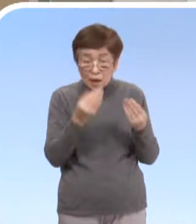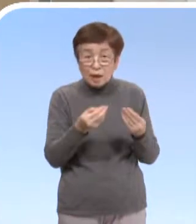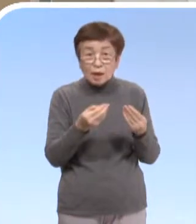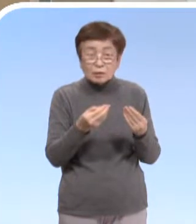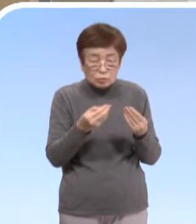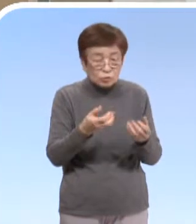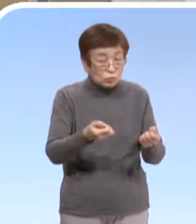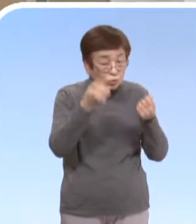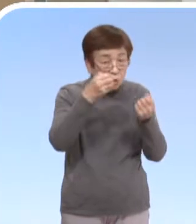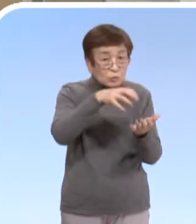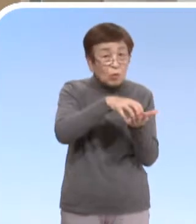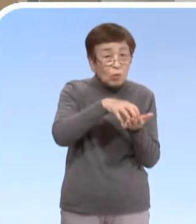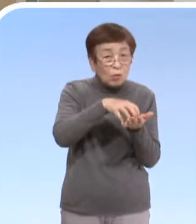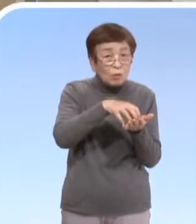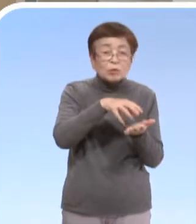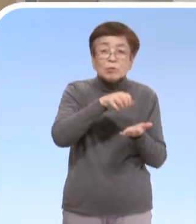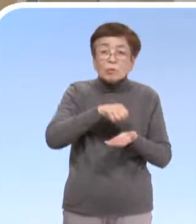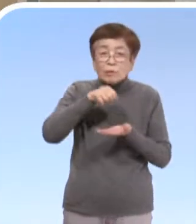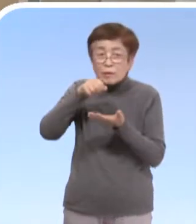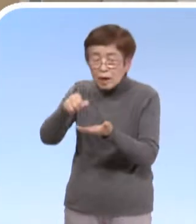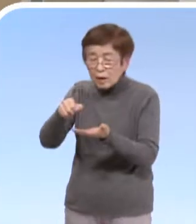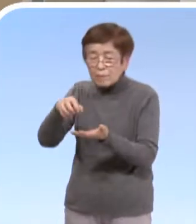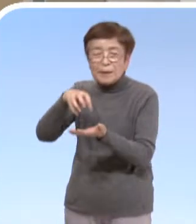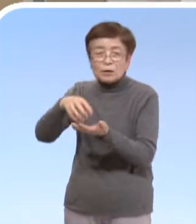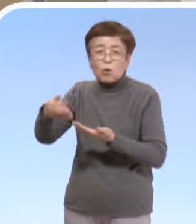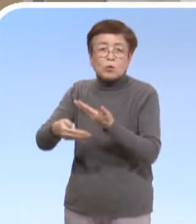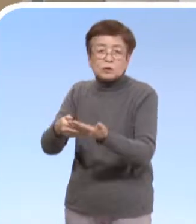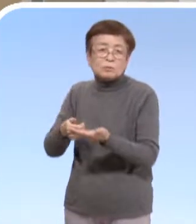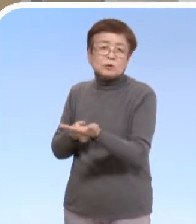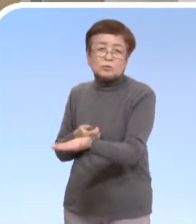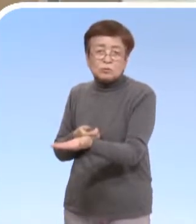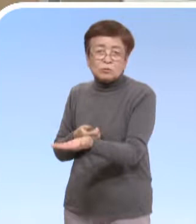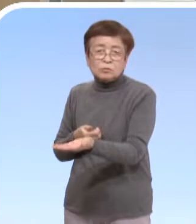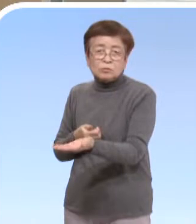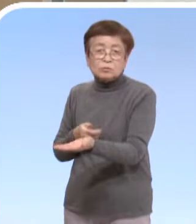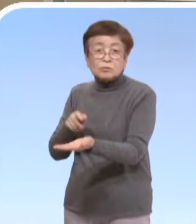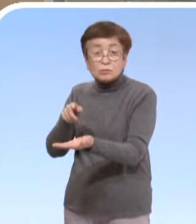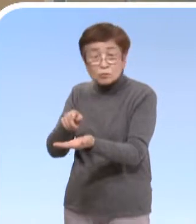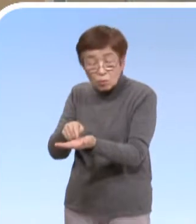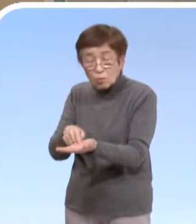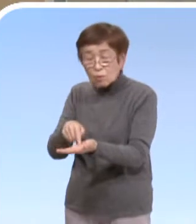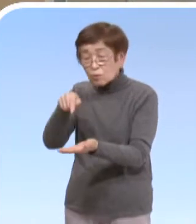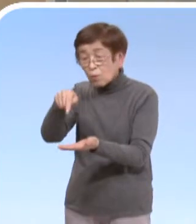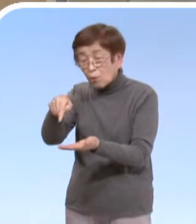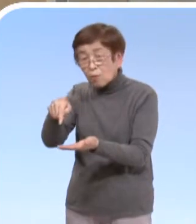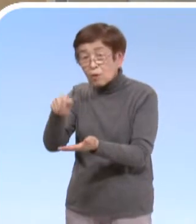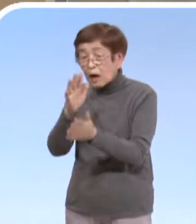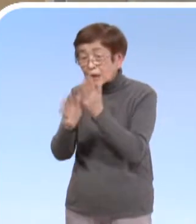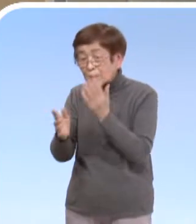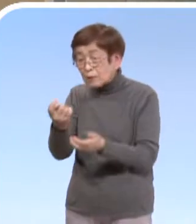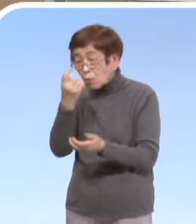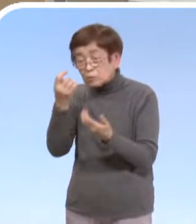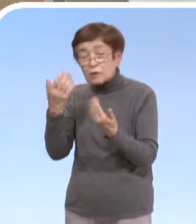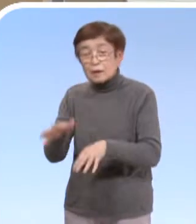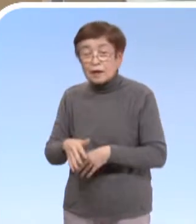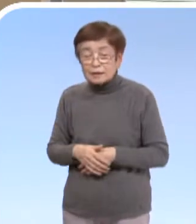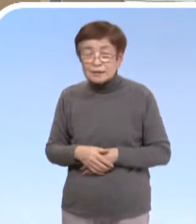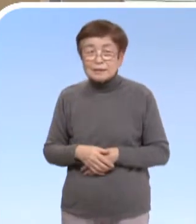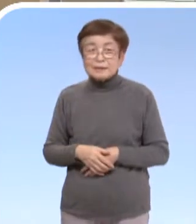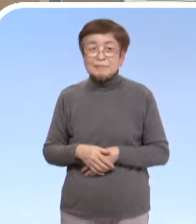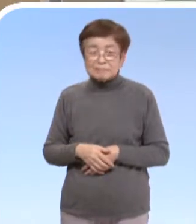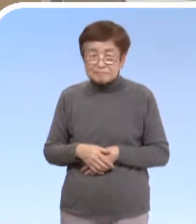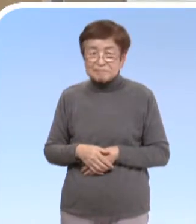でその修了証明書を持って免許の更新に行けます、その修了証明書を持っていくと、もう講習はあり